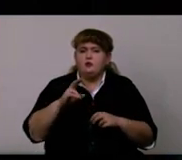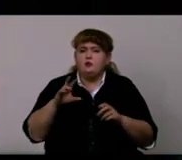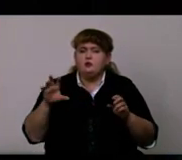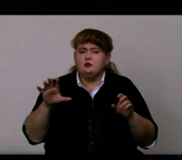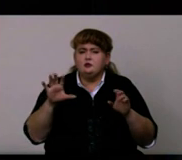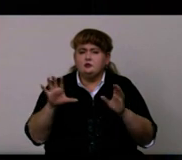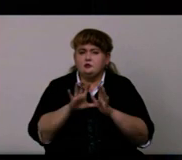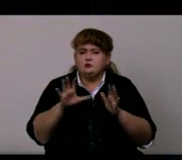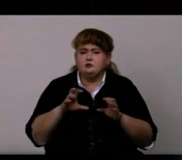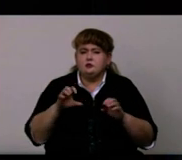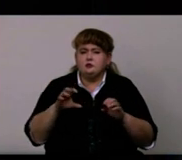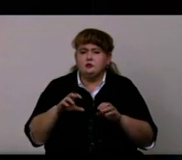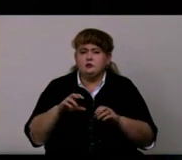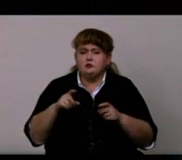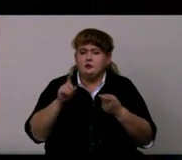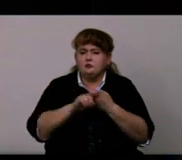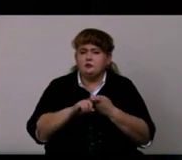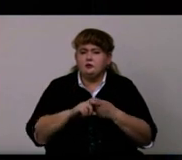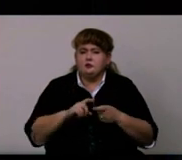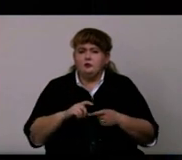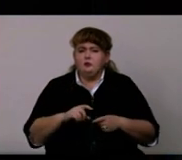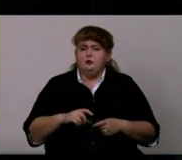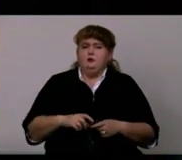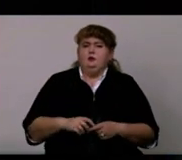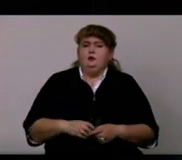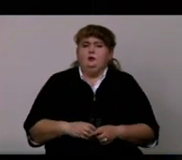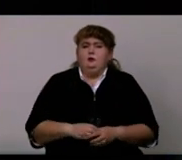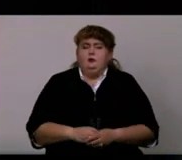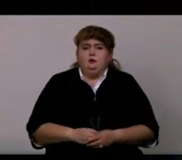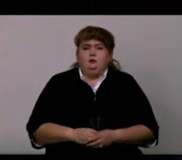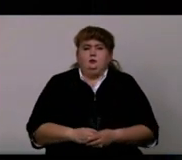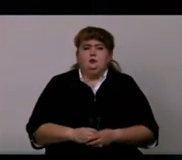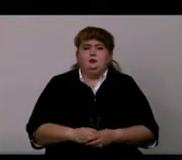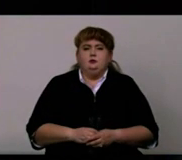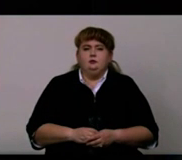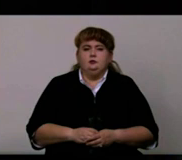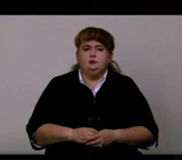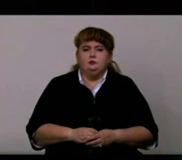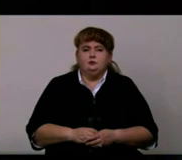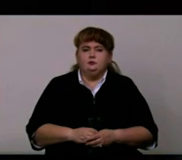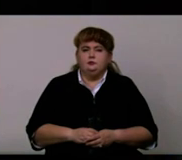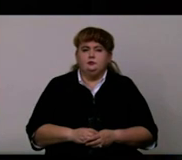энергия системы тел равна сумме их кинетической энергии.